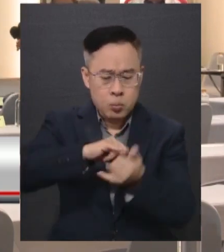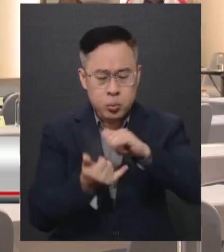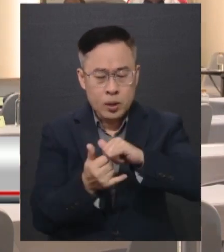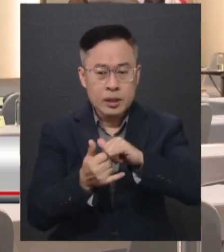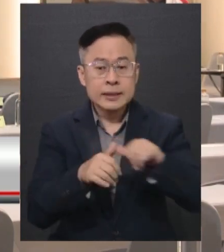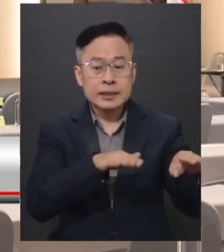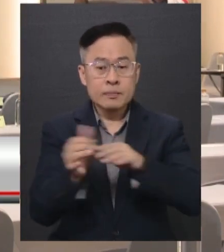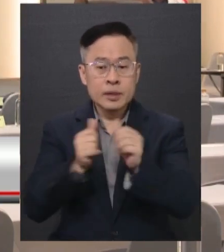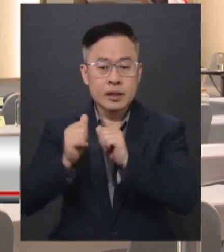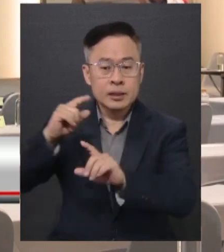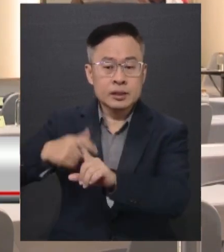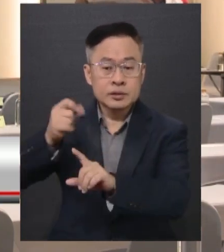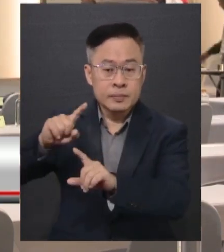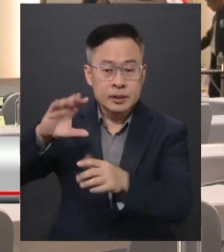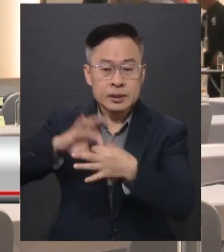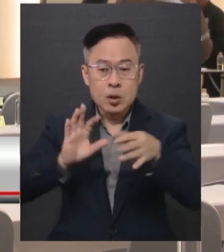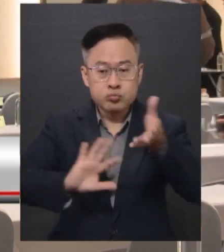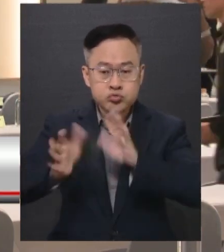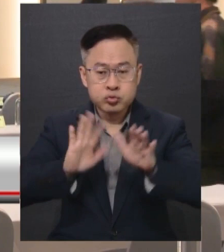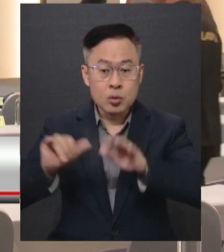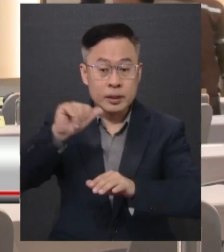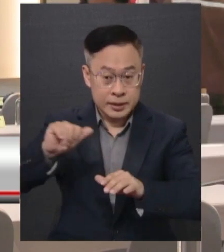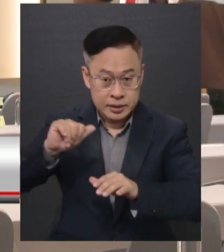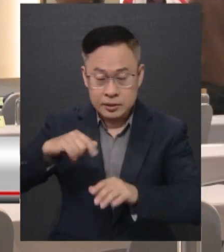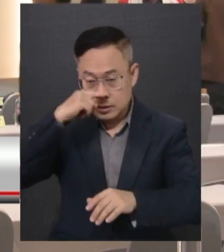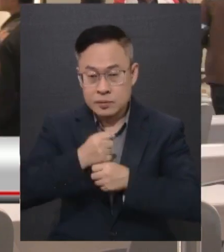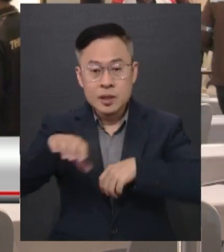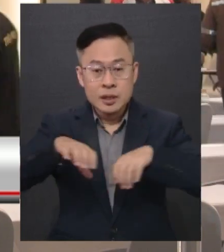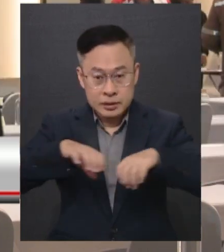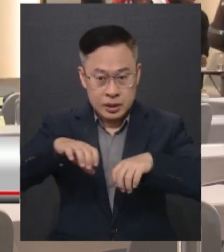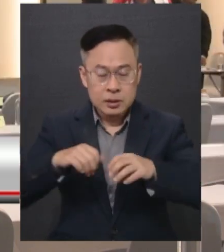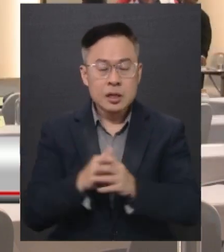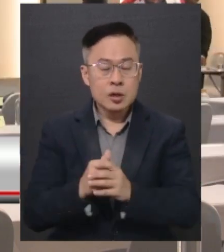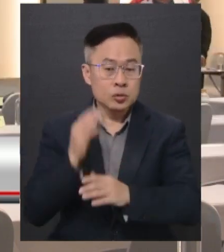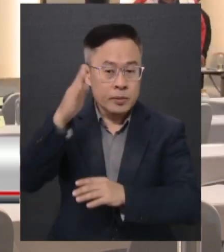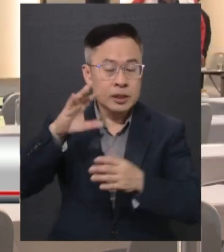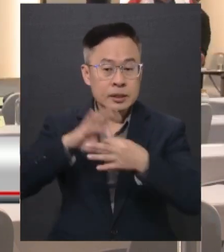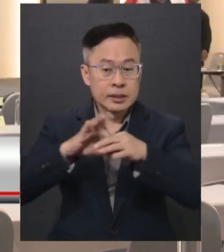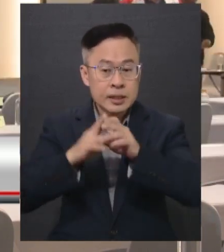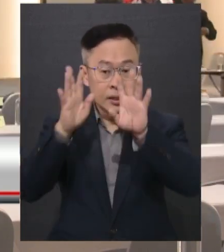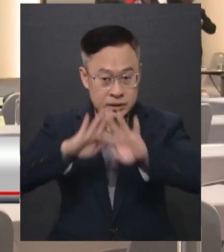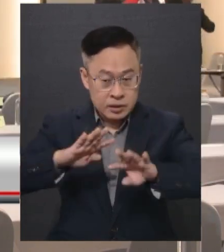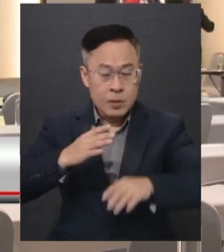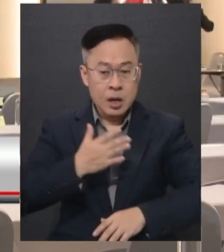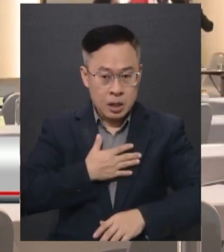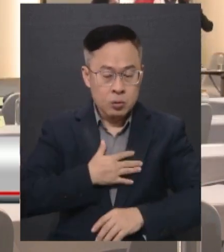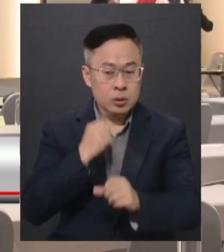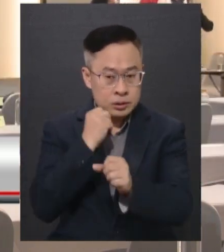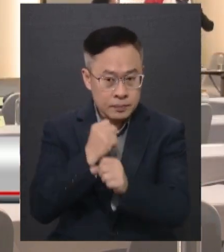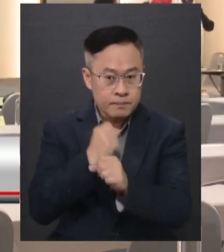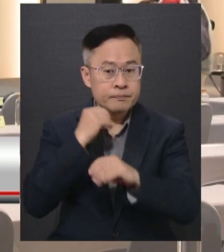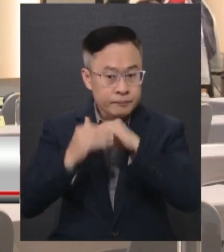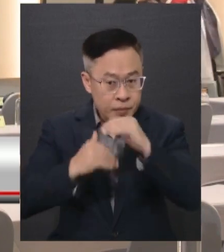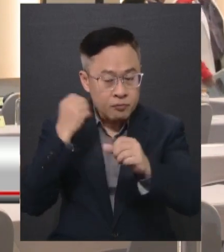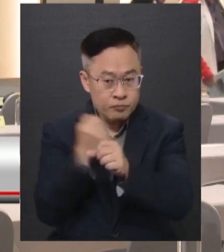เข้าสู่การแข่งขันนะครับทั้งที่เอเชียนอินดอร์เกมแล้วก็ซีเกมครับผมก็เราพยายามพัฒนา